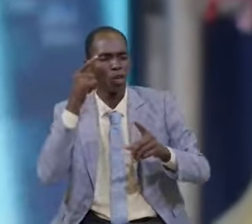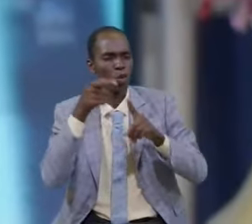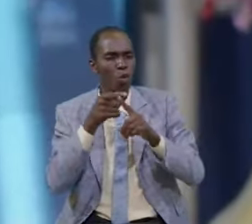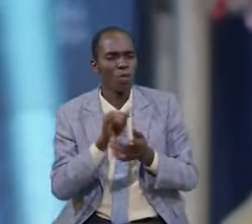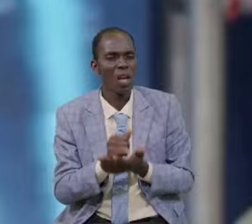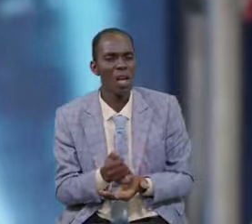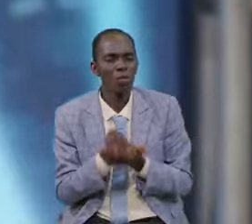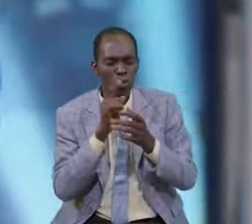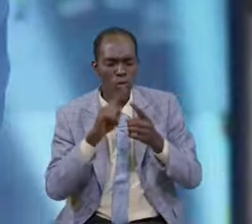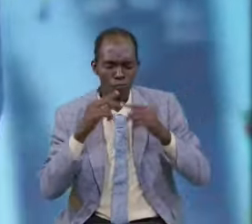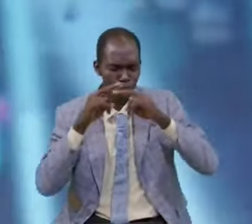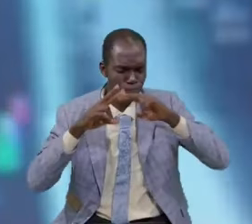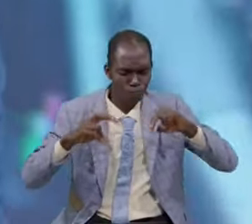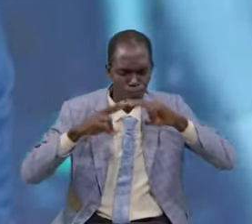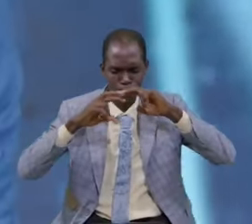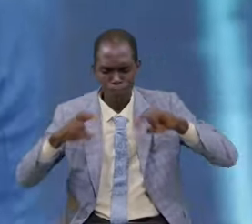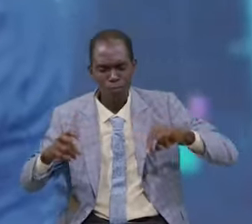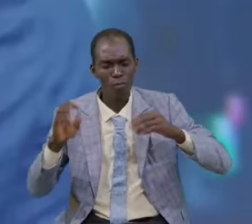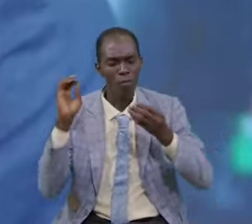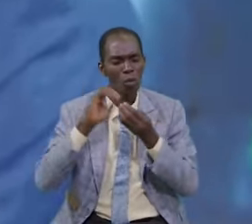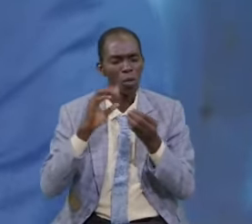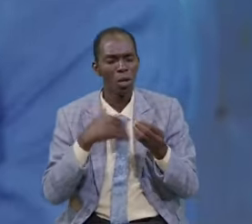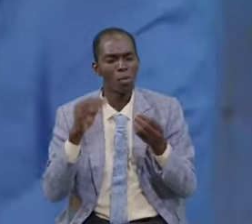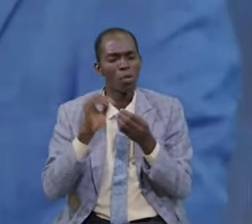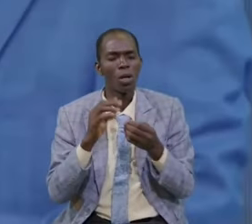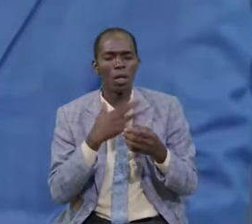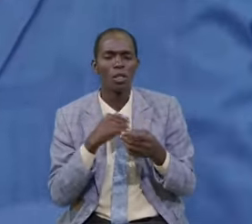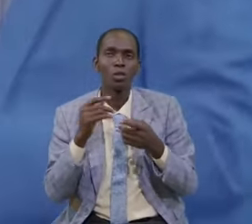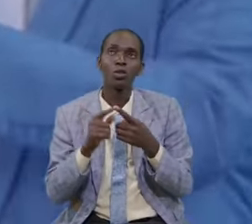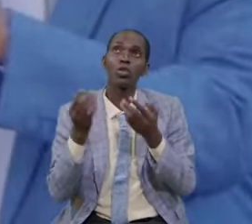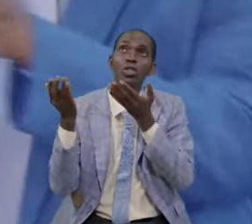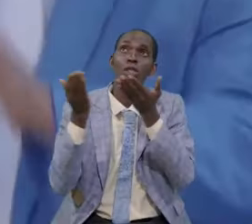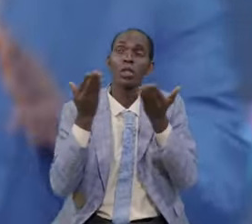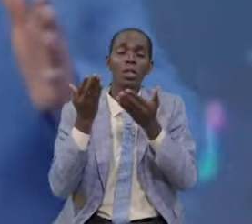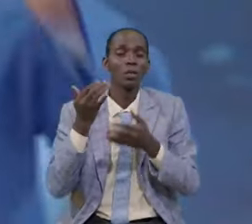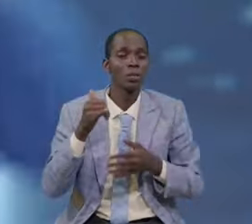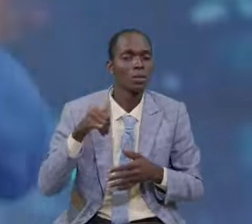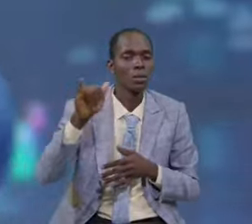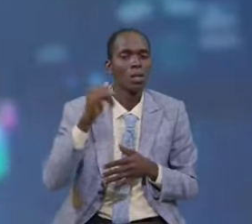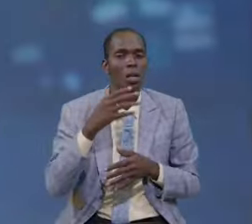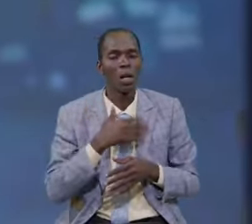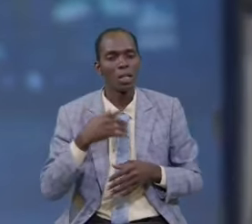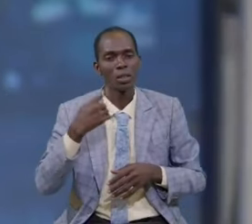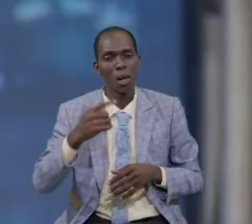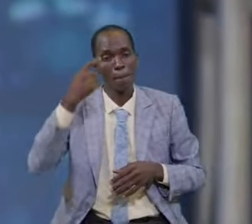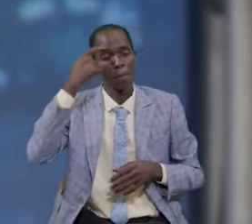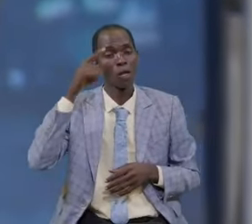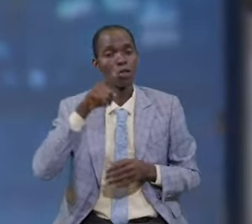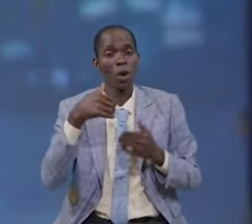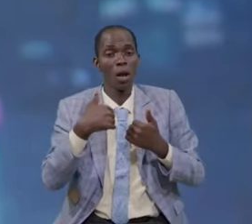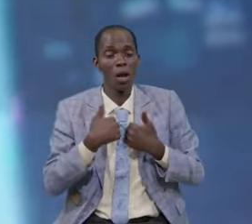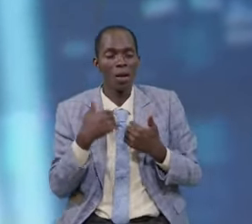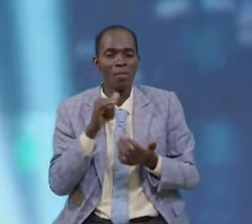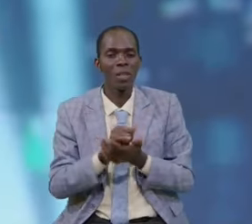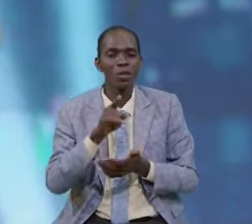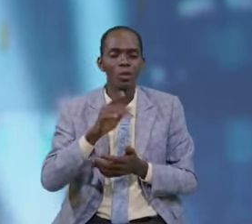fait servir. C'est l'objectif que tu as. Et la pensée que tu as, que tu veux atteindre cet